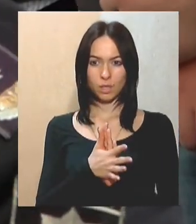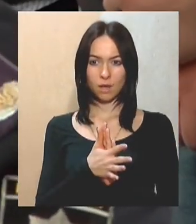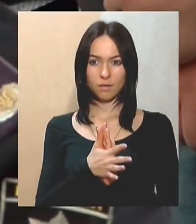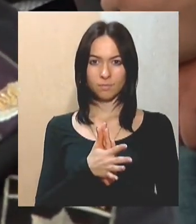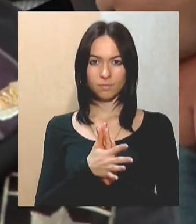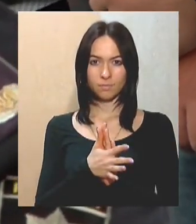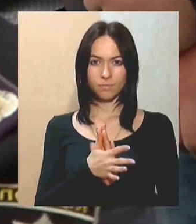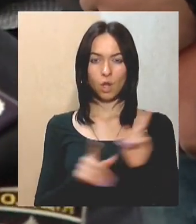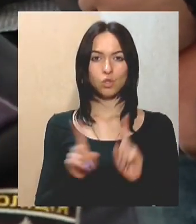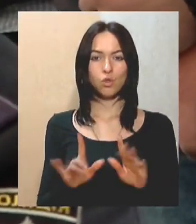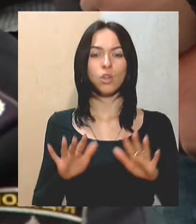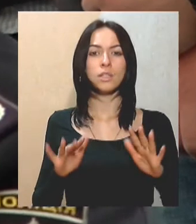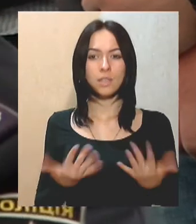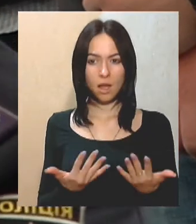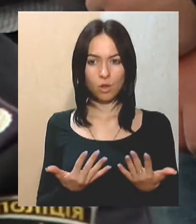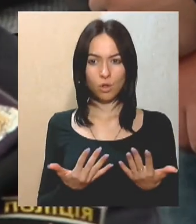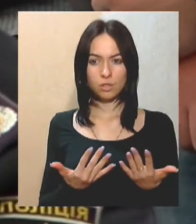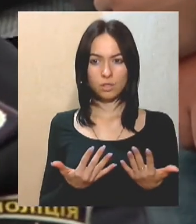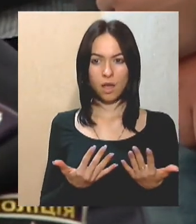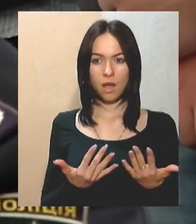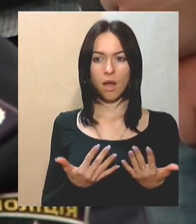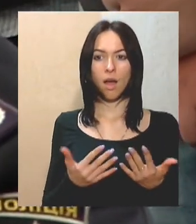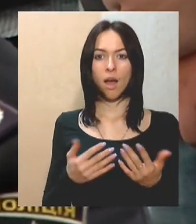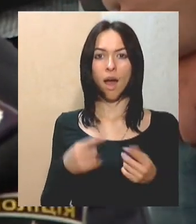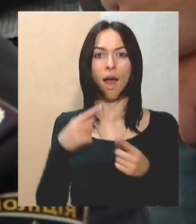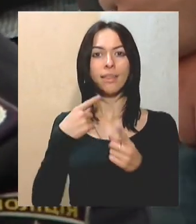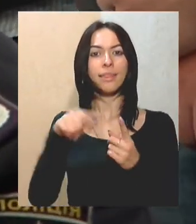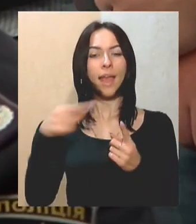що сталося, деякі покази людей